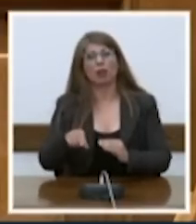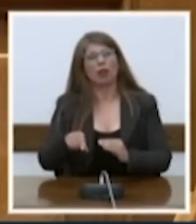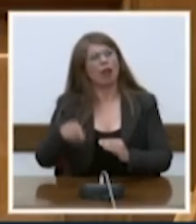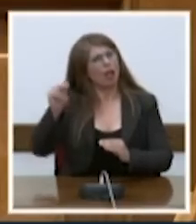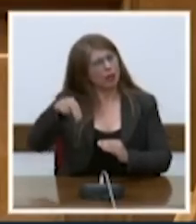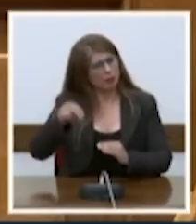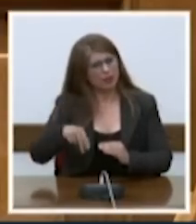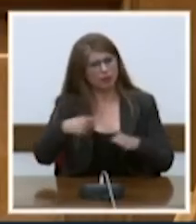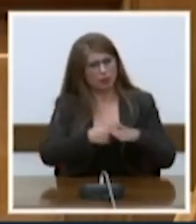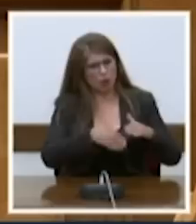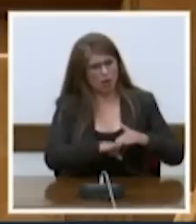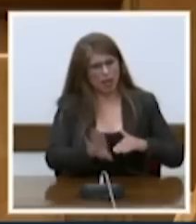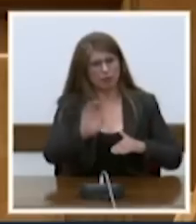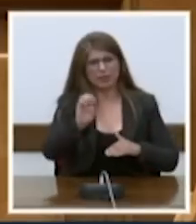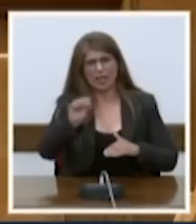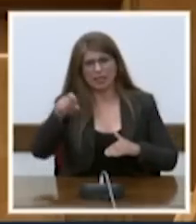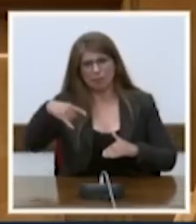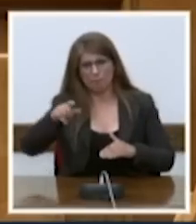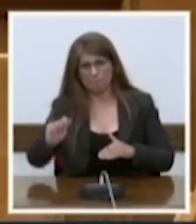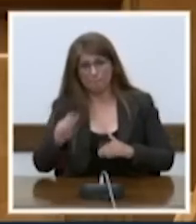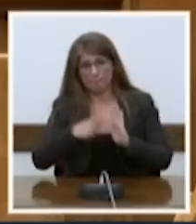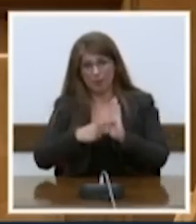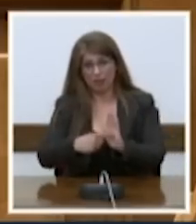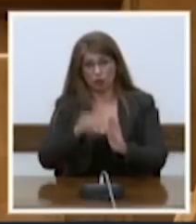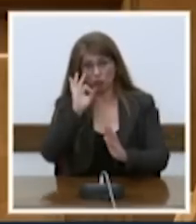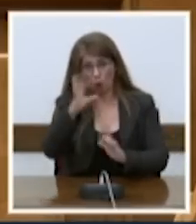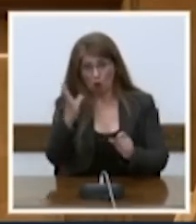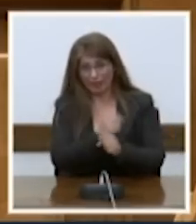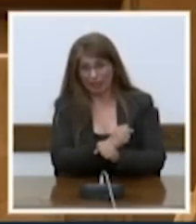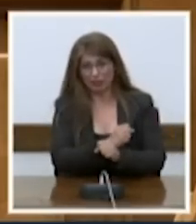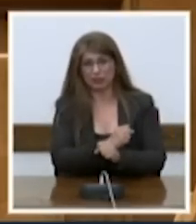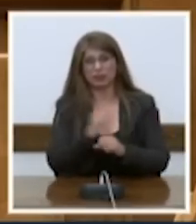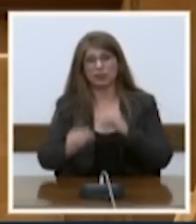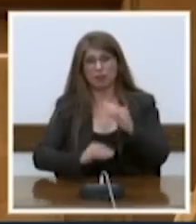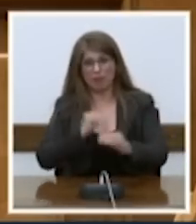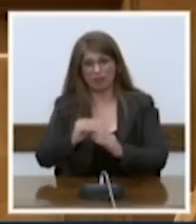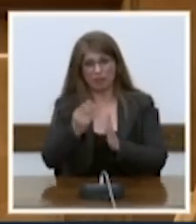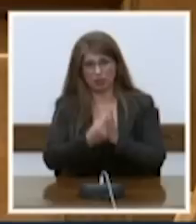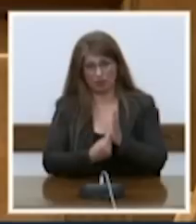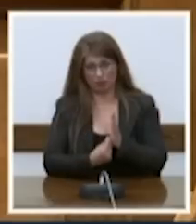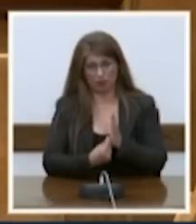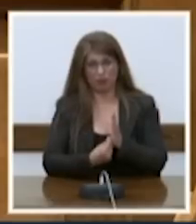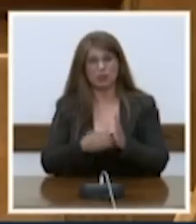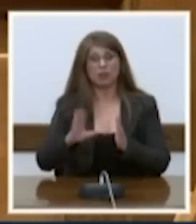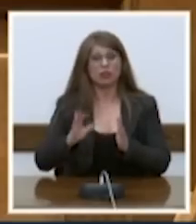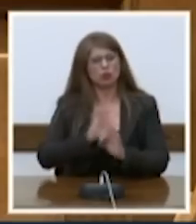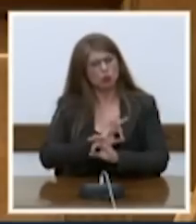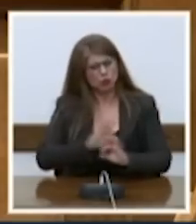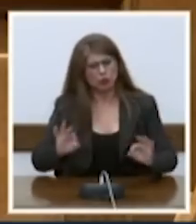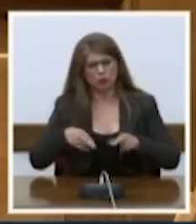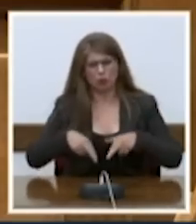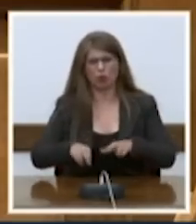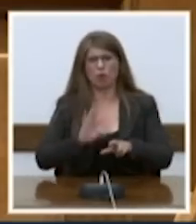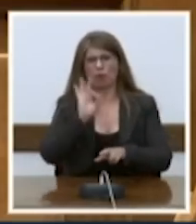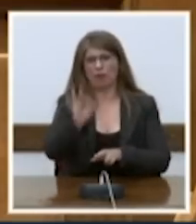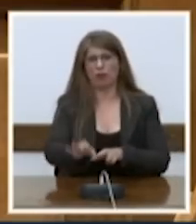και του ΕΣΠΑ. Παρουσιάζεται τον στόχο κατάκτησης της επενδυτικής βαθμίδας ως το σίγουρο δρόμο που θα